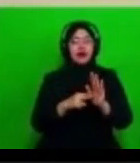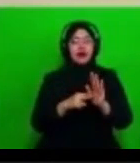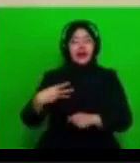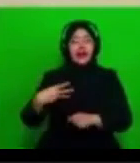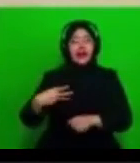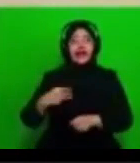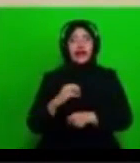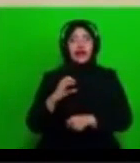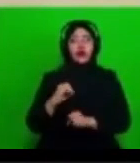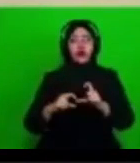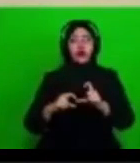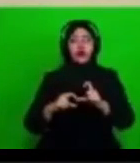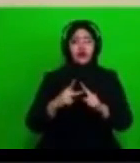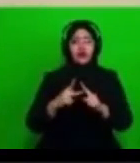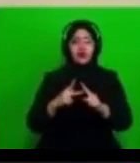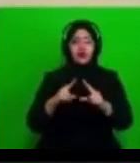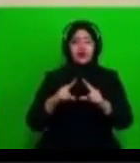Syahrial?